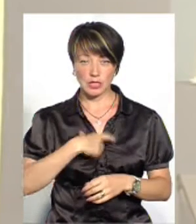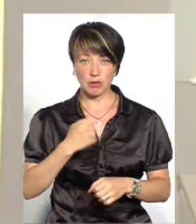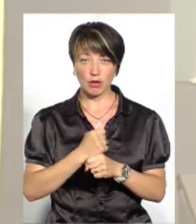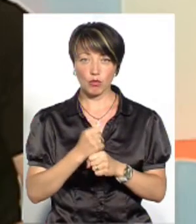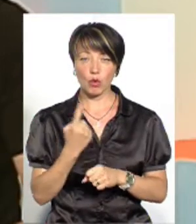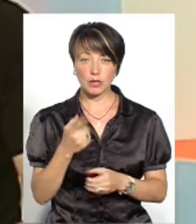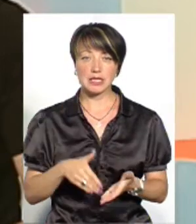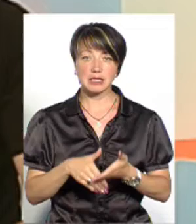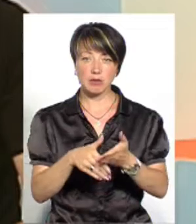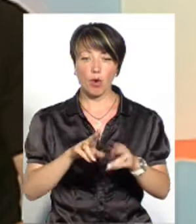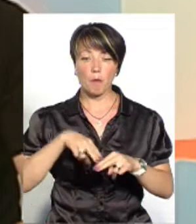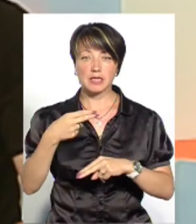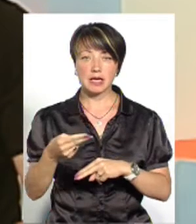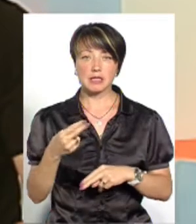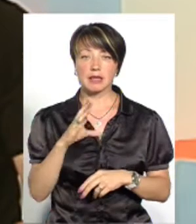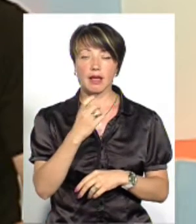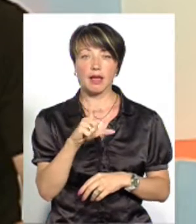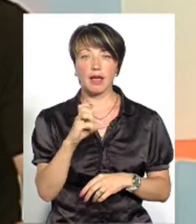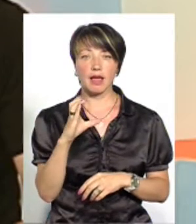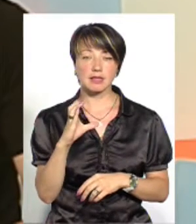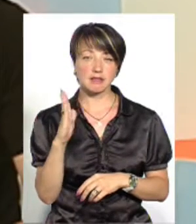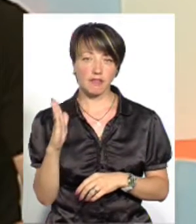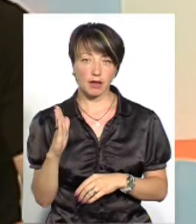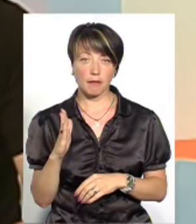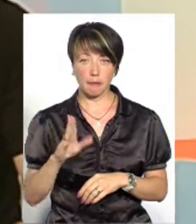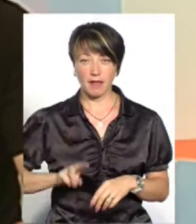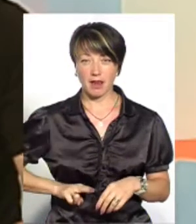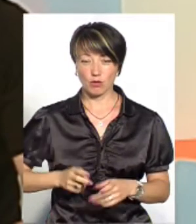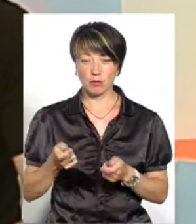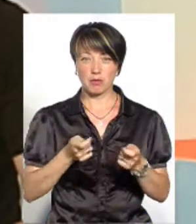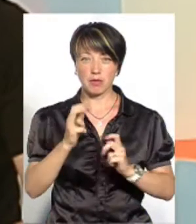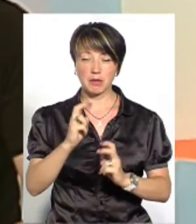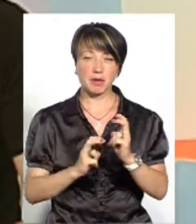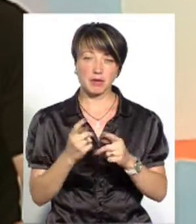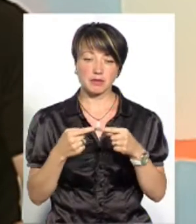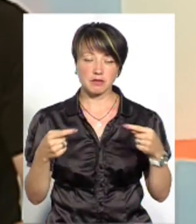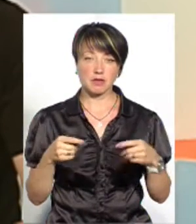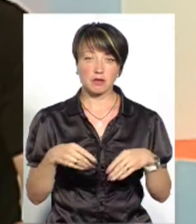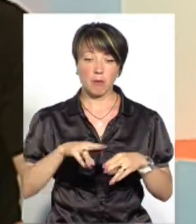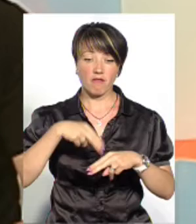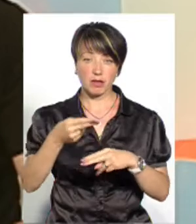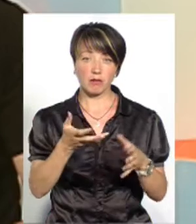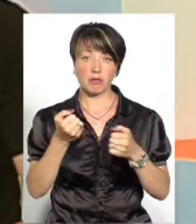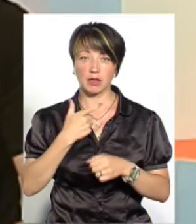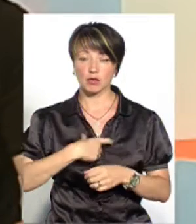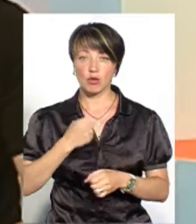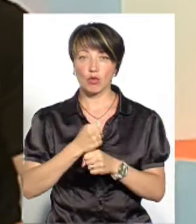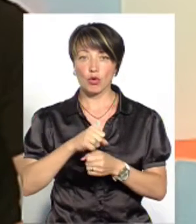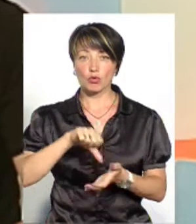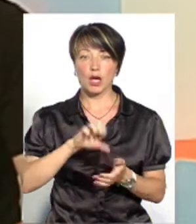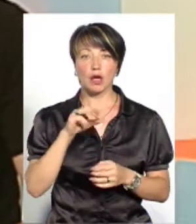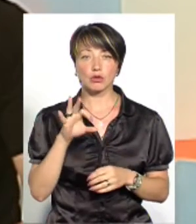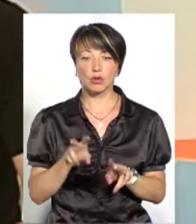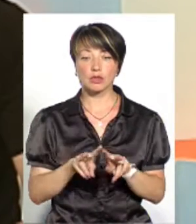одним із стимулів є компенсація єдиного соціального внеску роботодавців. У нас працевлаштовані хлопці за такою схемою. І той